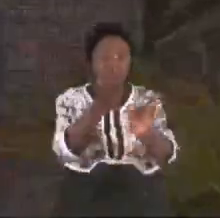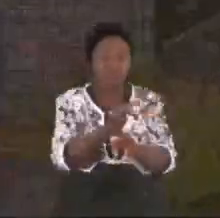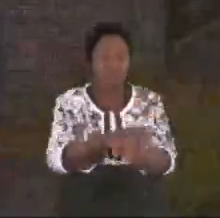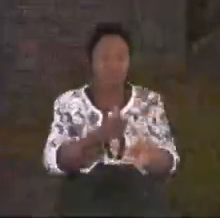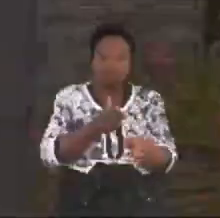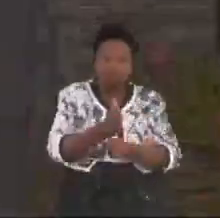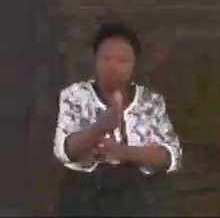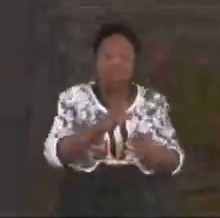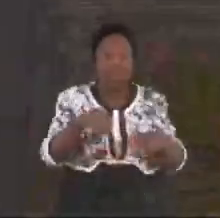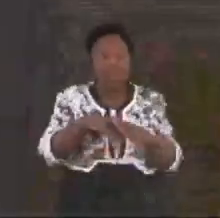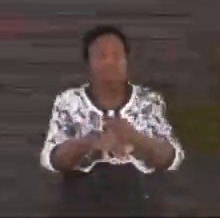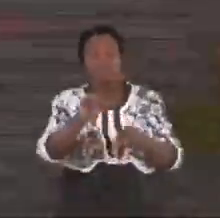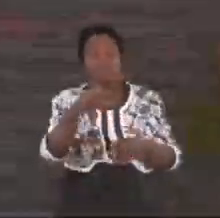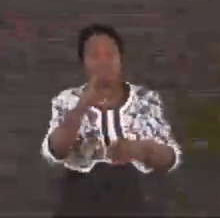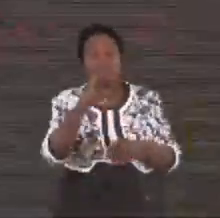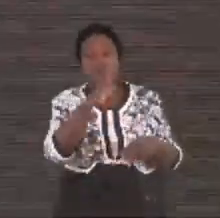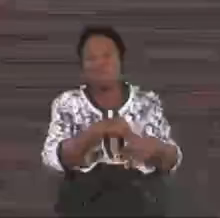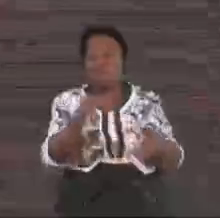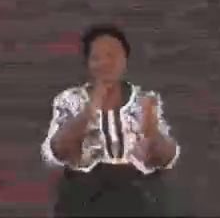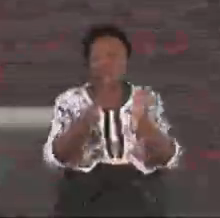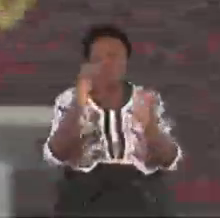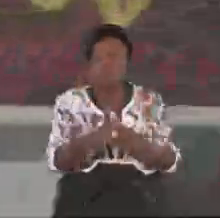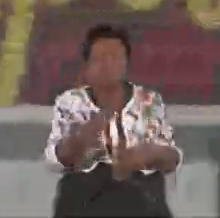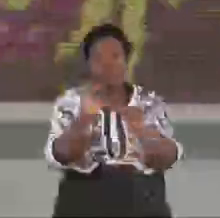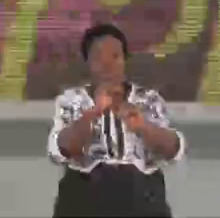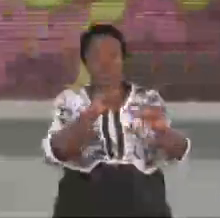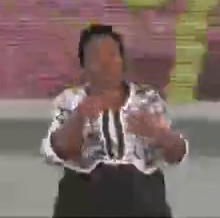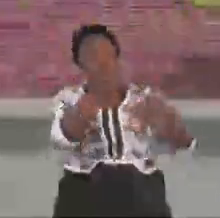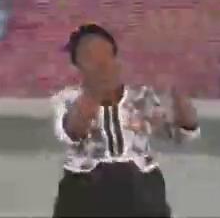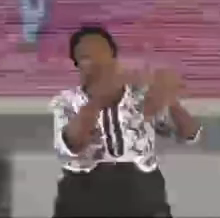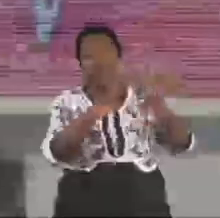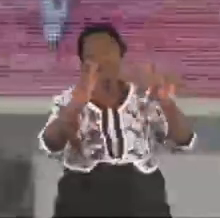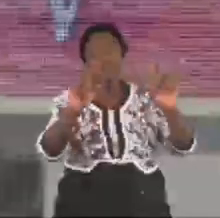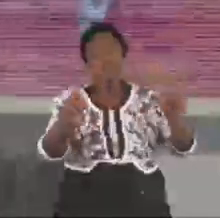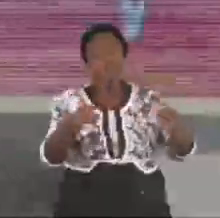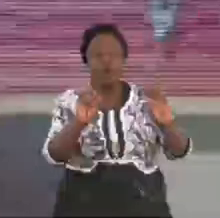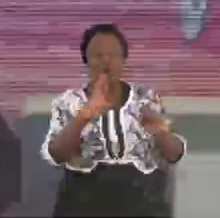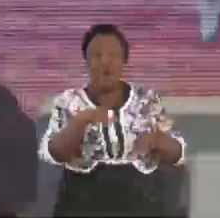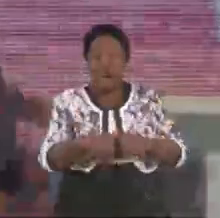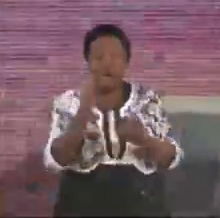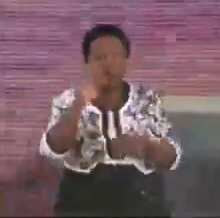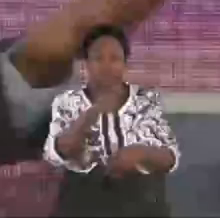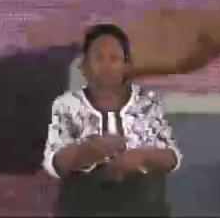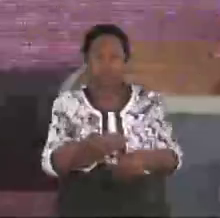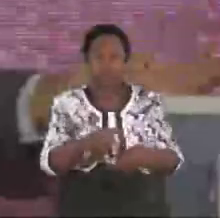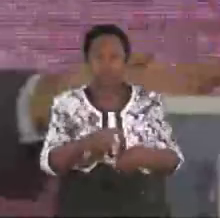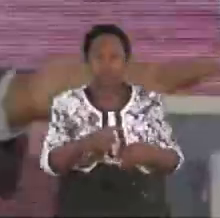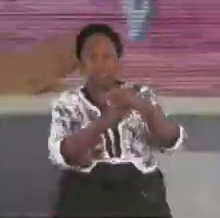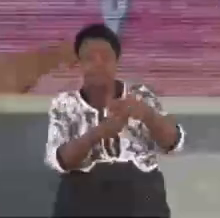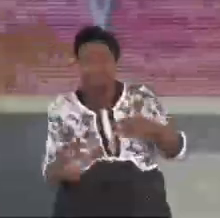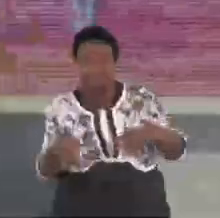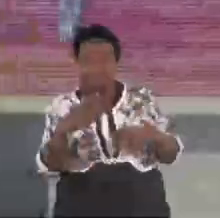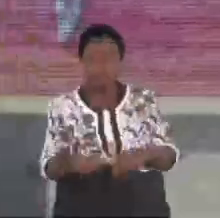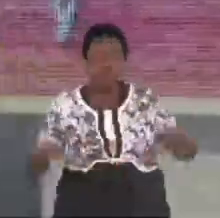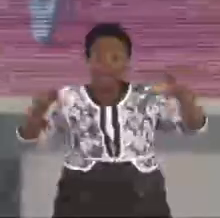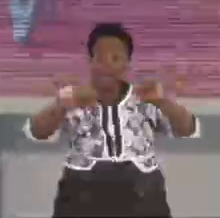en Jésus-Christ. Race de vipères. Qui vous a appris à fuir la colère à venir.